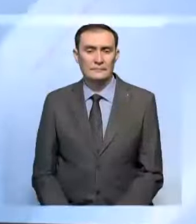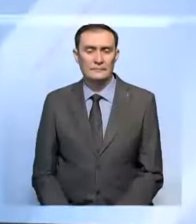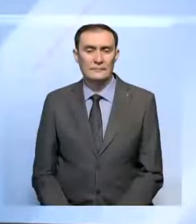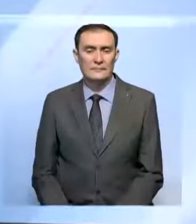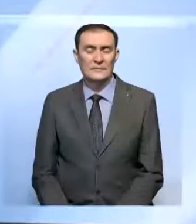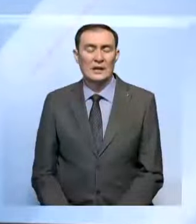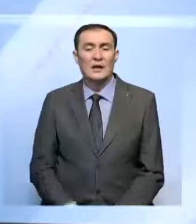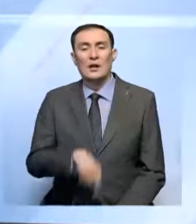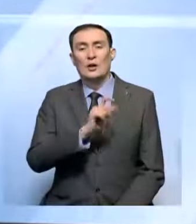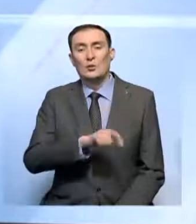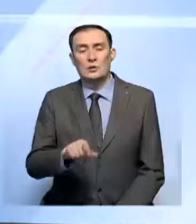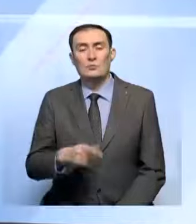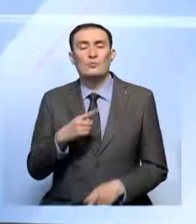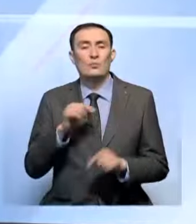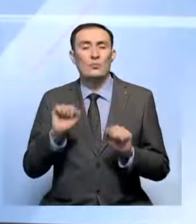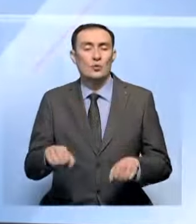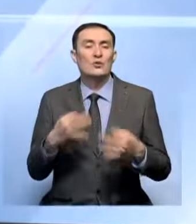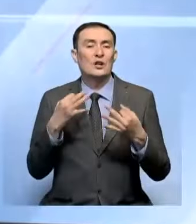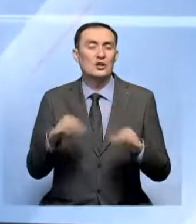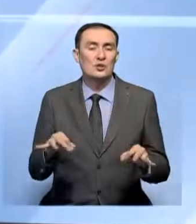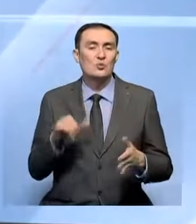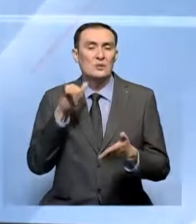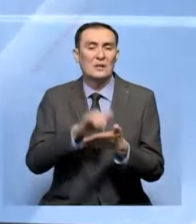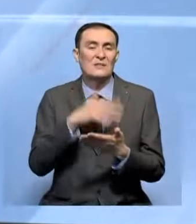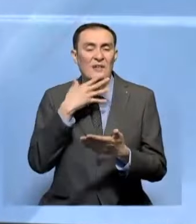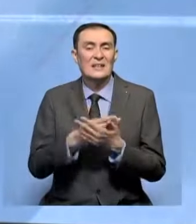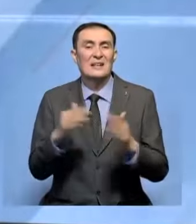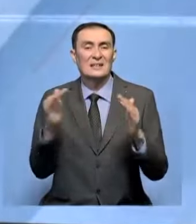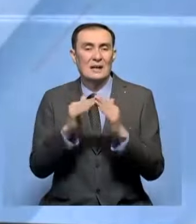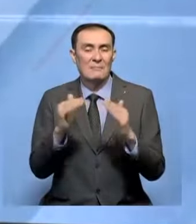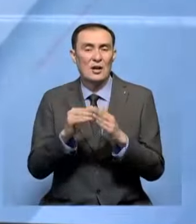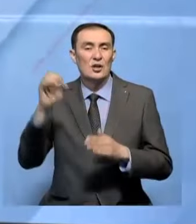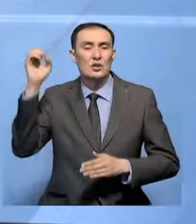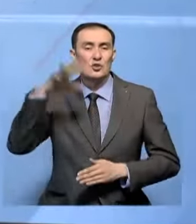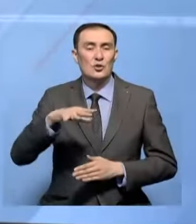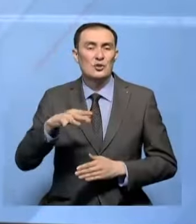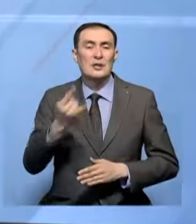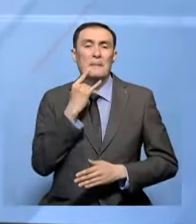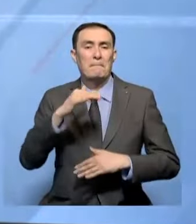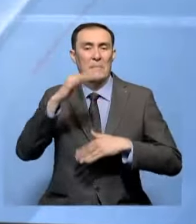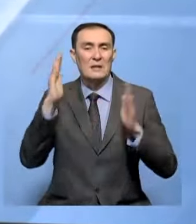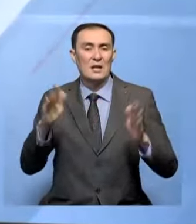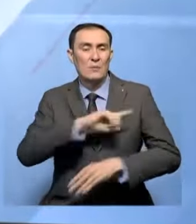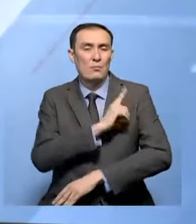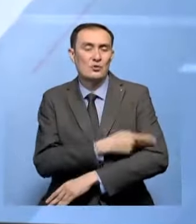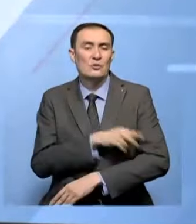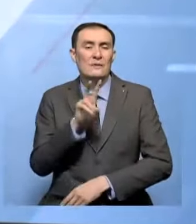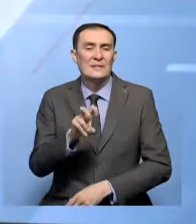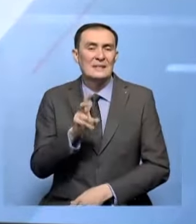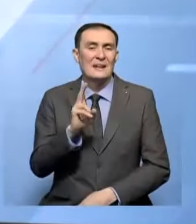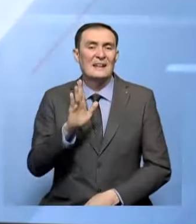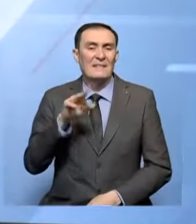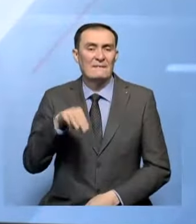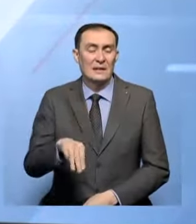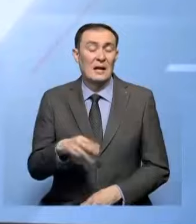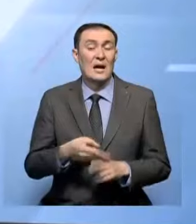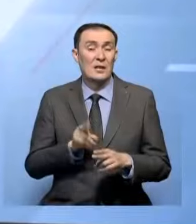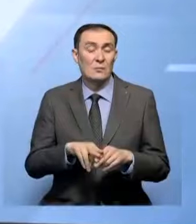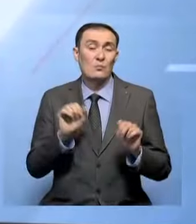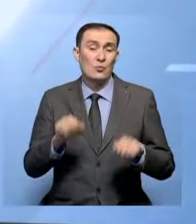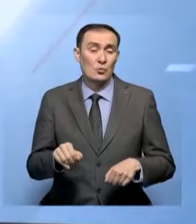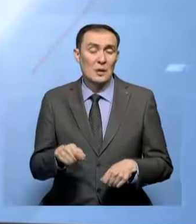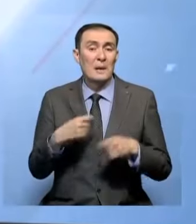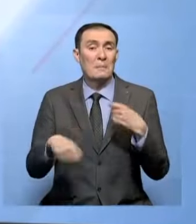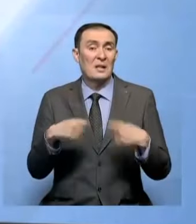Алмааты казахстанцам могут разрешить устанавливать на своих домах солнечные панели мощностью до 200 кВт причём они